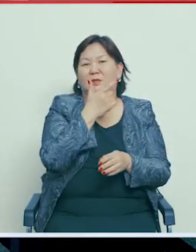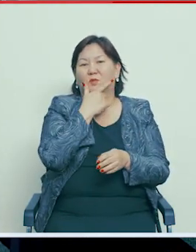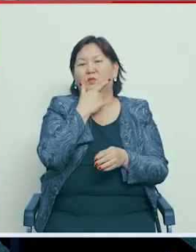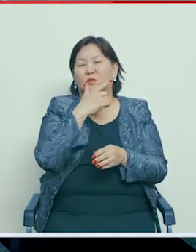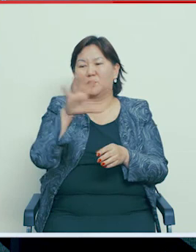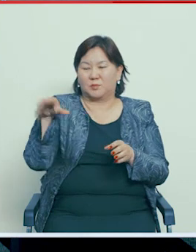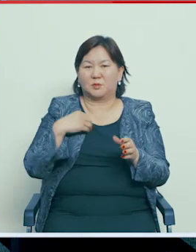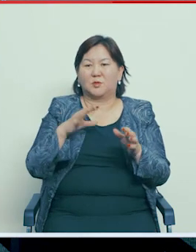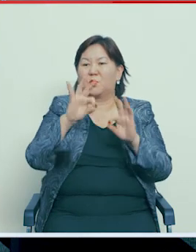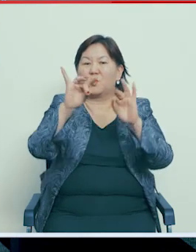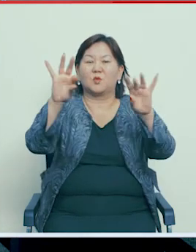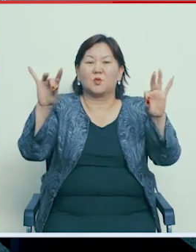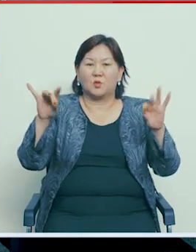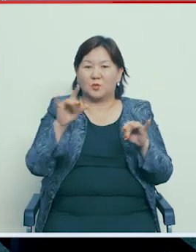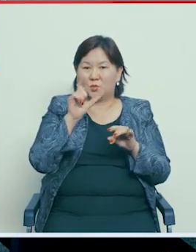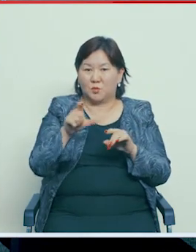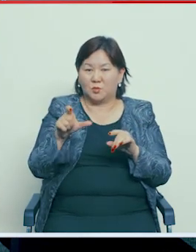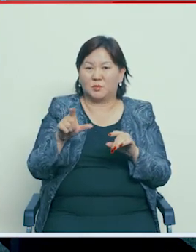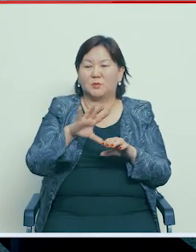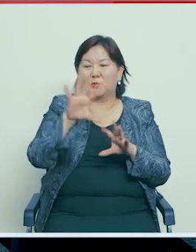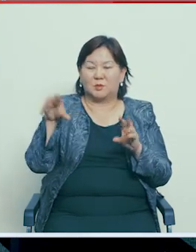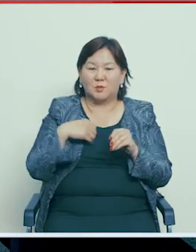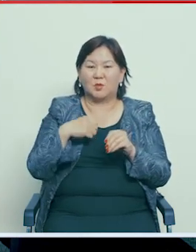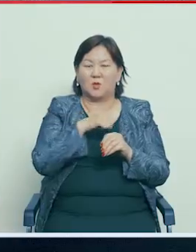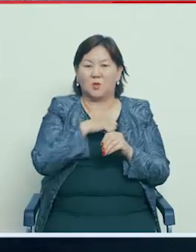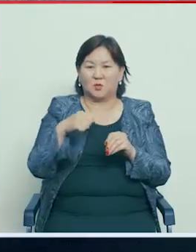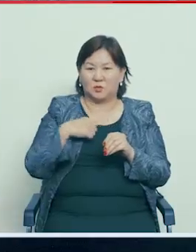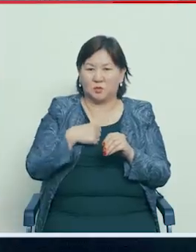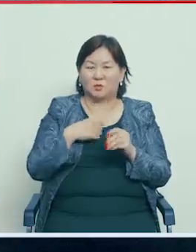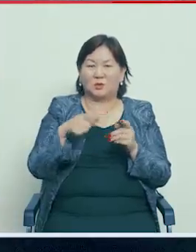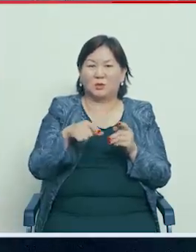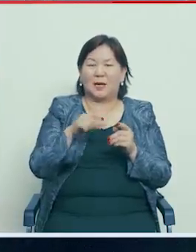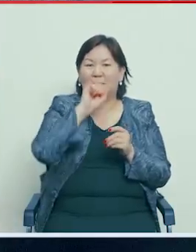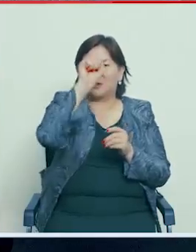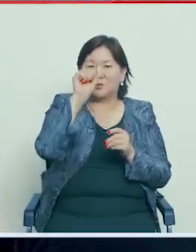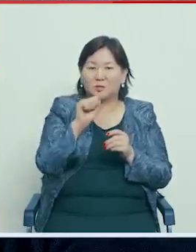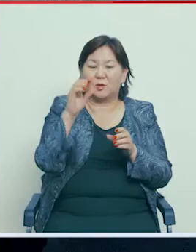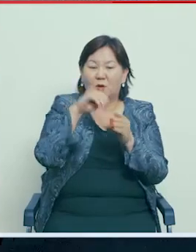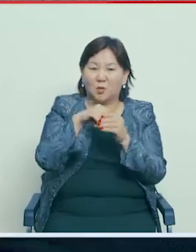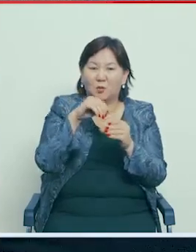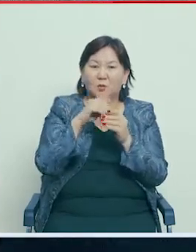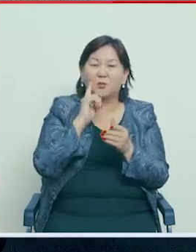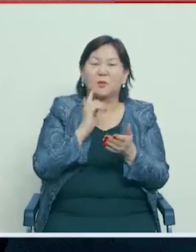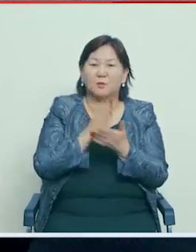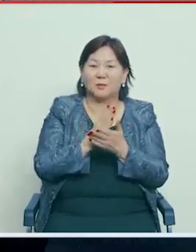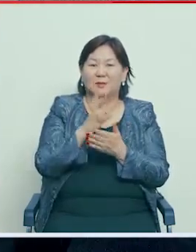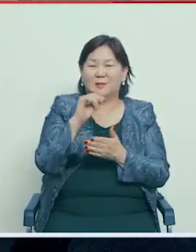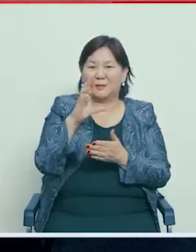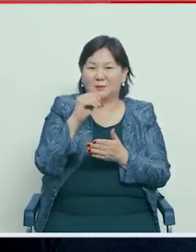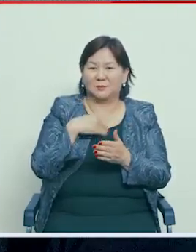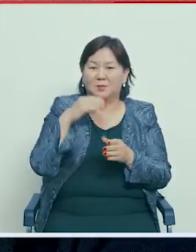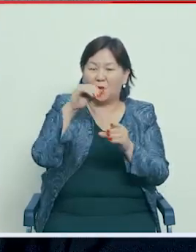Бид өөр хүмүүс гэхдээ бид нар өөрсдийнхээ асуудлуудыг бас оруулцмаар ядаж